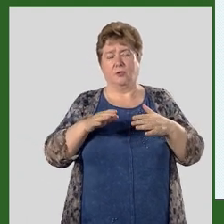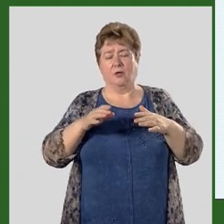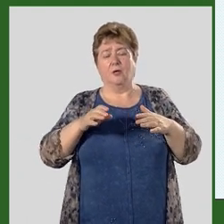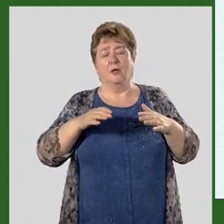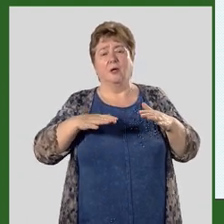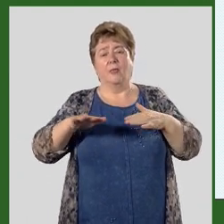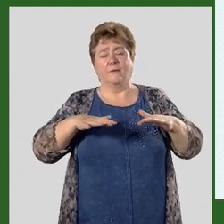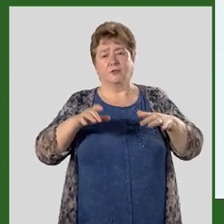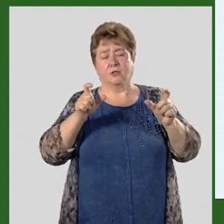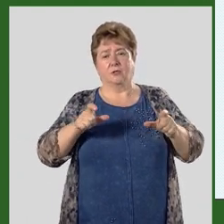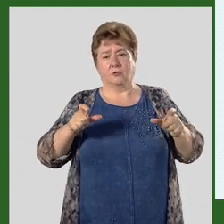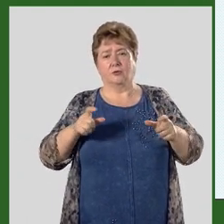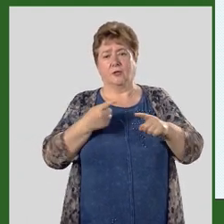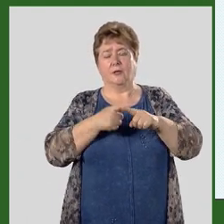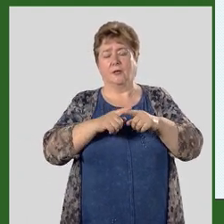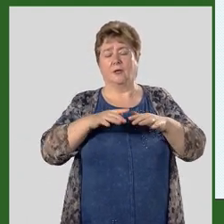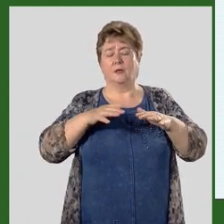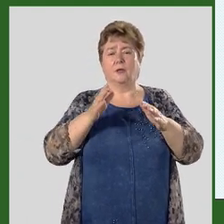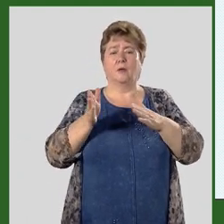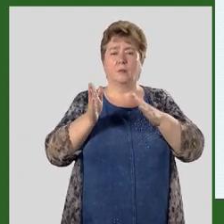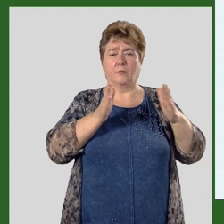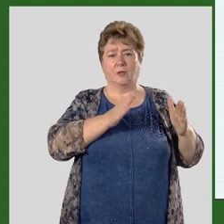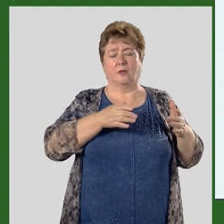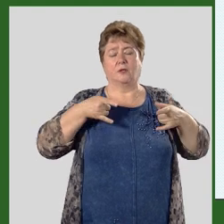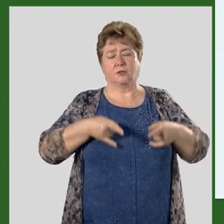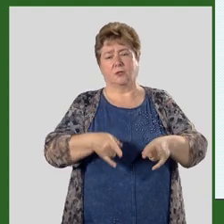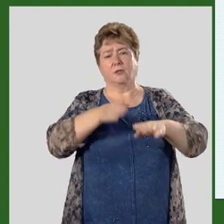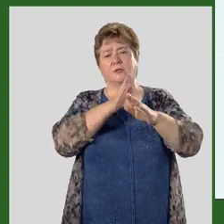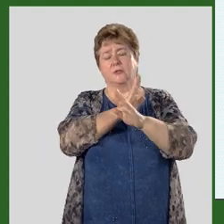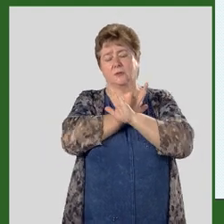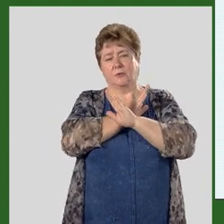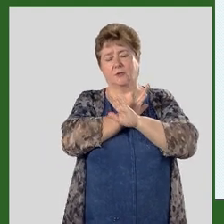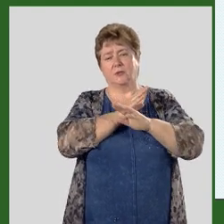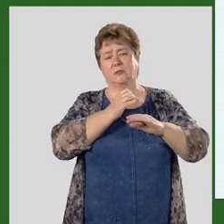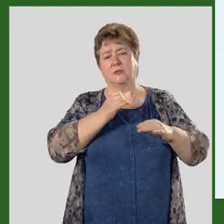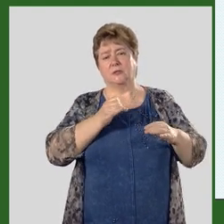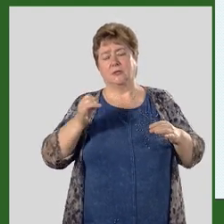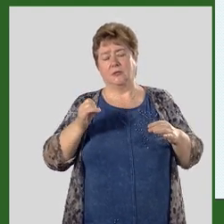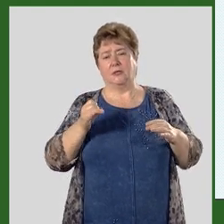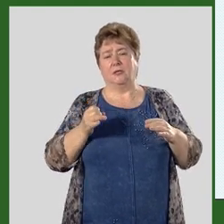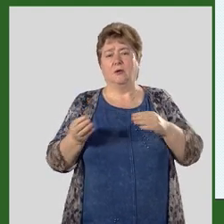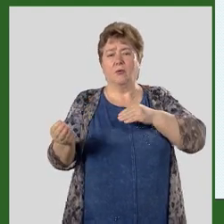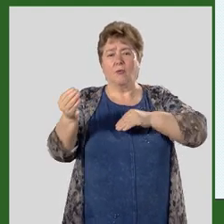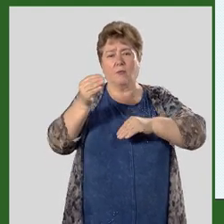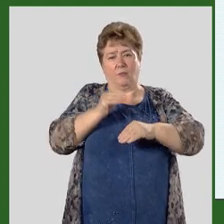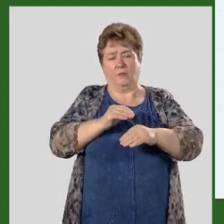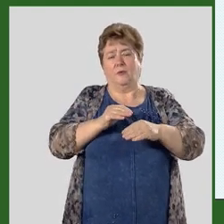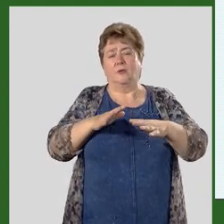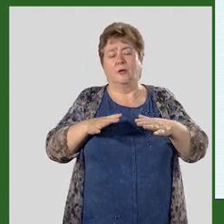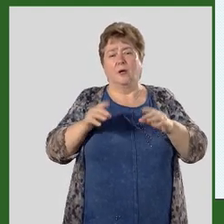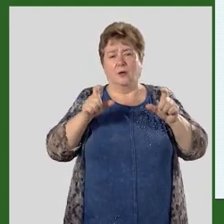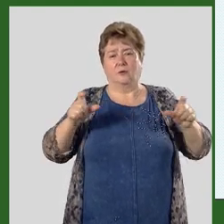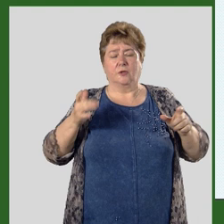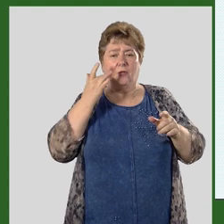Воспроизводство населения – это совокупность процессов рождаемости, смертности и естественного прироста,